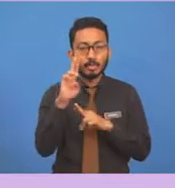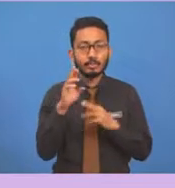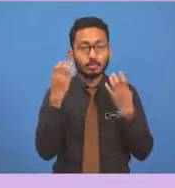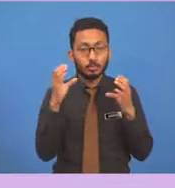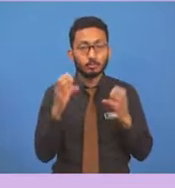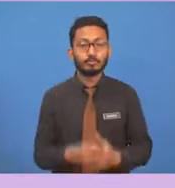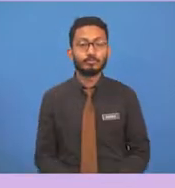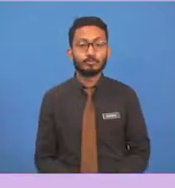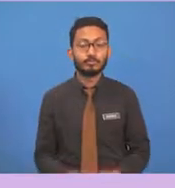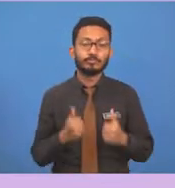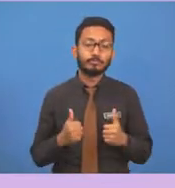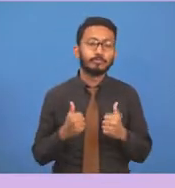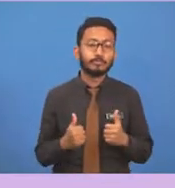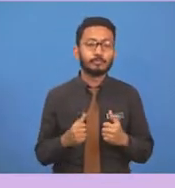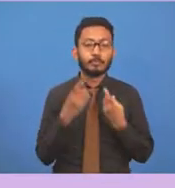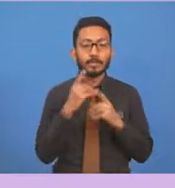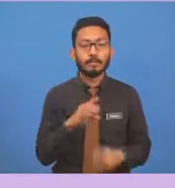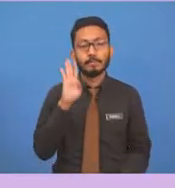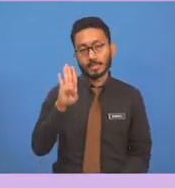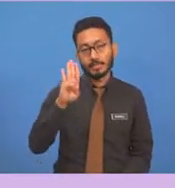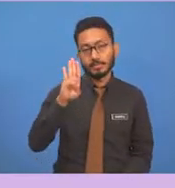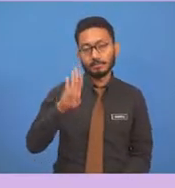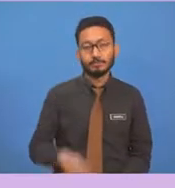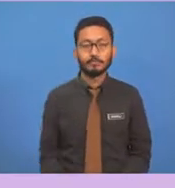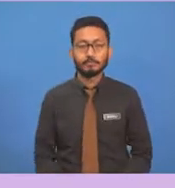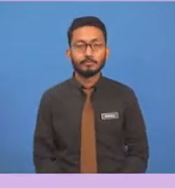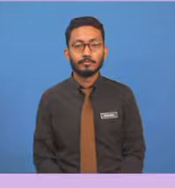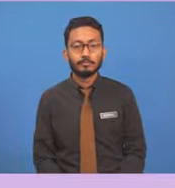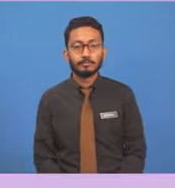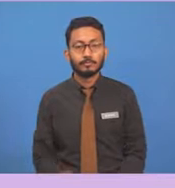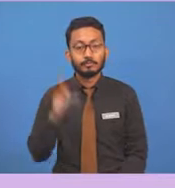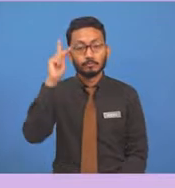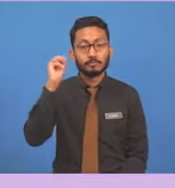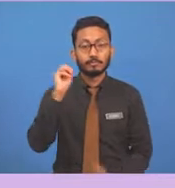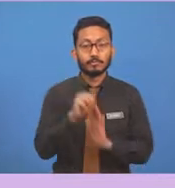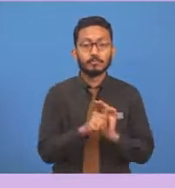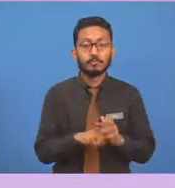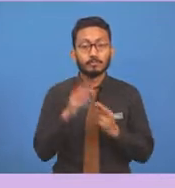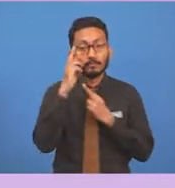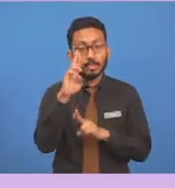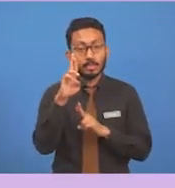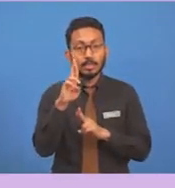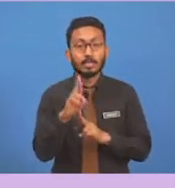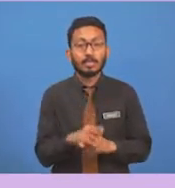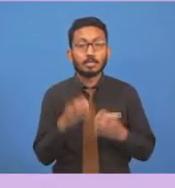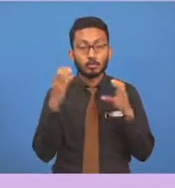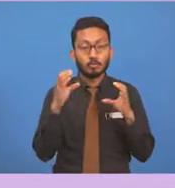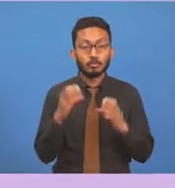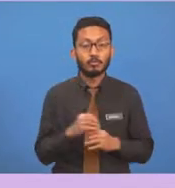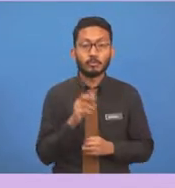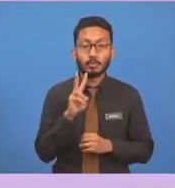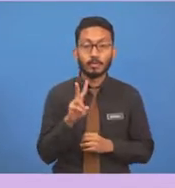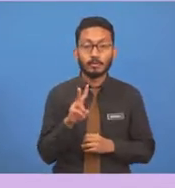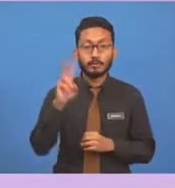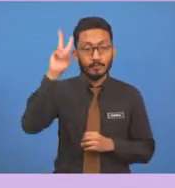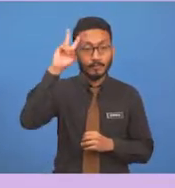Bagus, murid-murid. Jawapannya B. Kiwe menghormati cikgu. 2. Vivek membuat bising